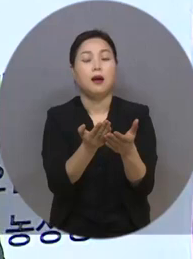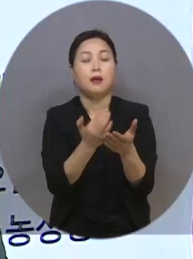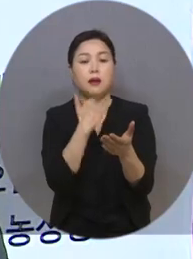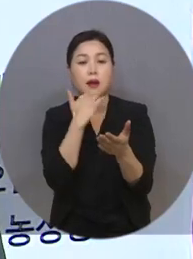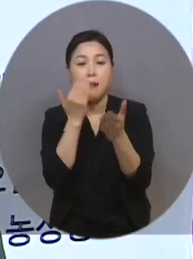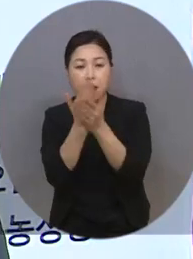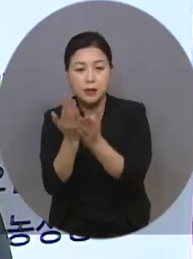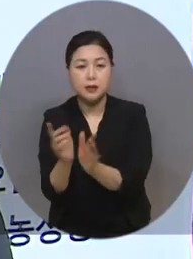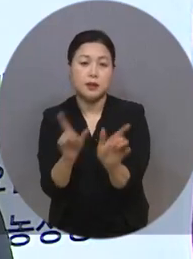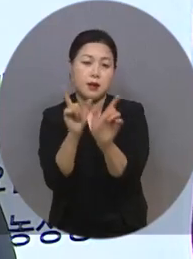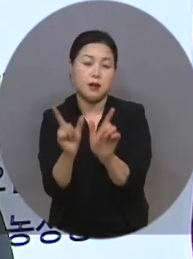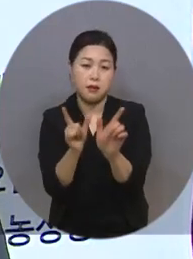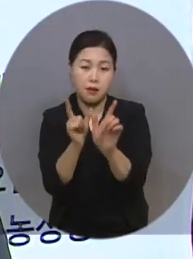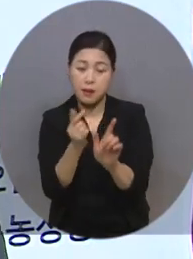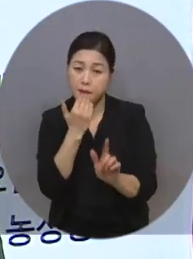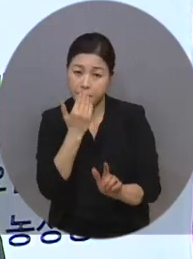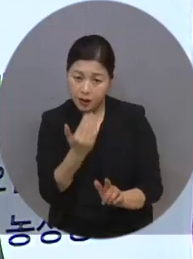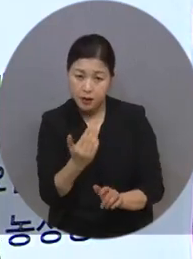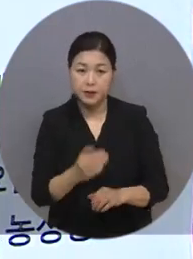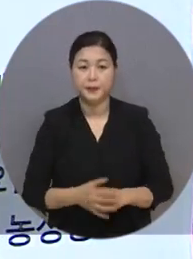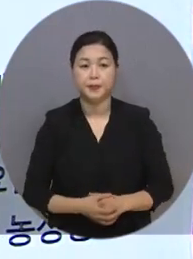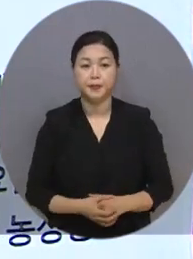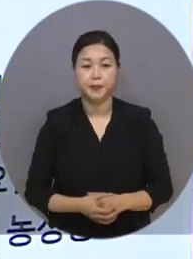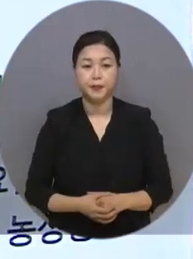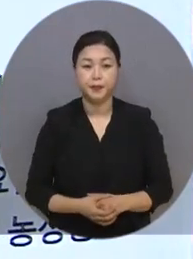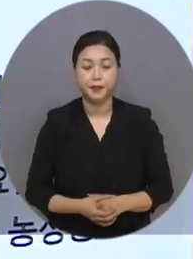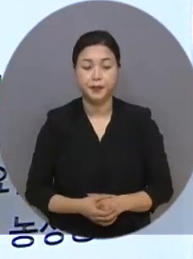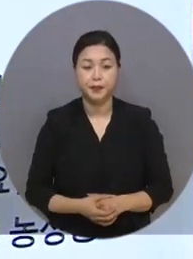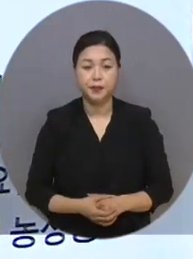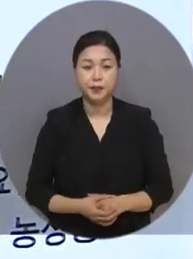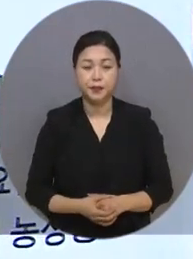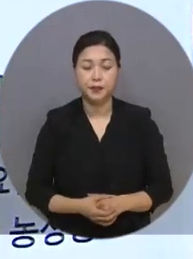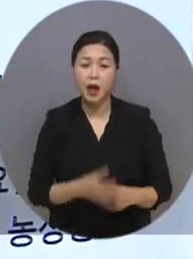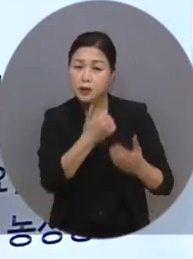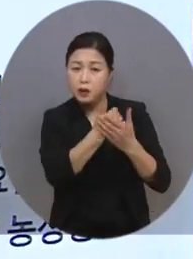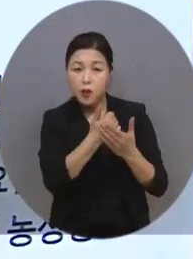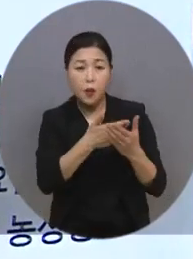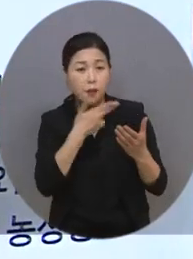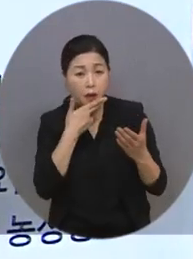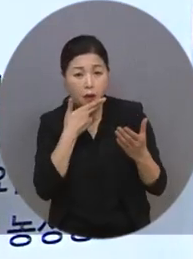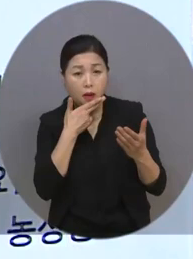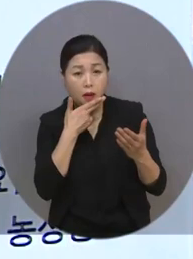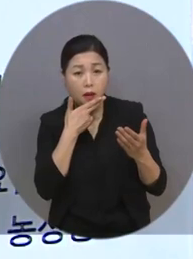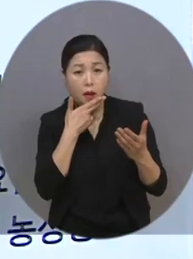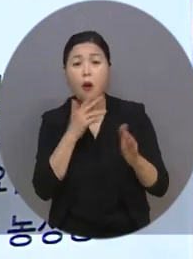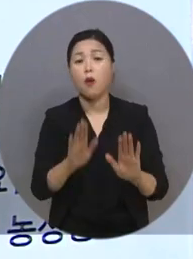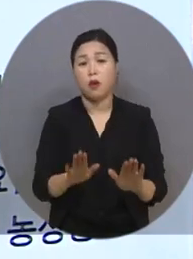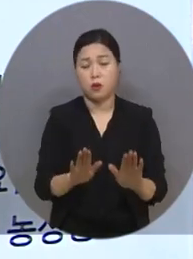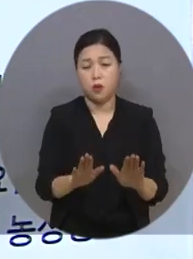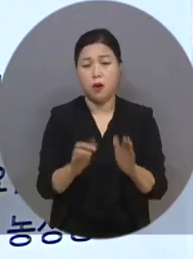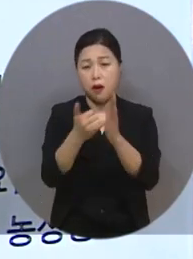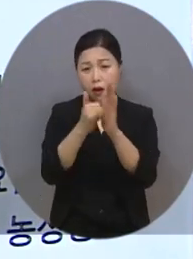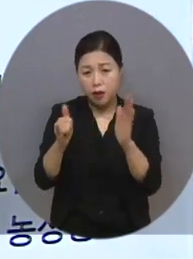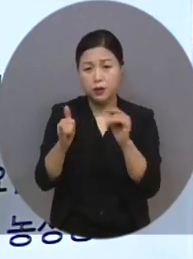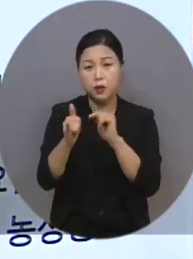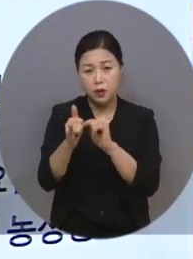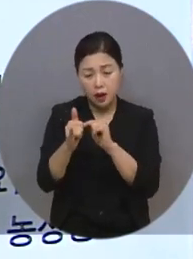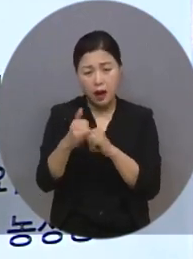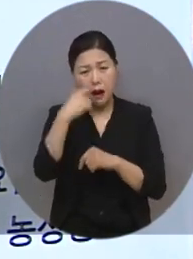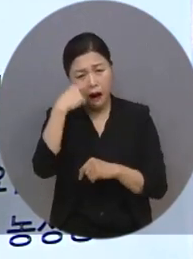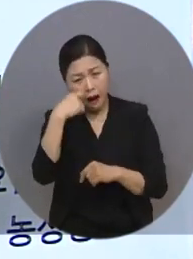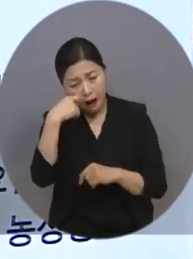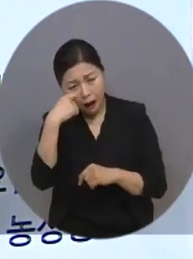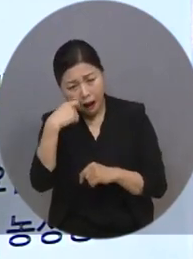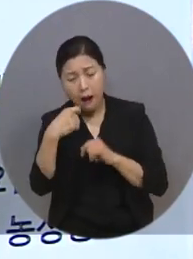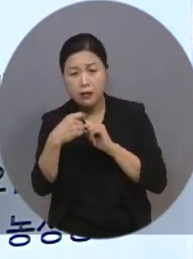맞는 삶을 누릴 수 있기 때문입니다. 그것이 있지 않기 때문에 올해도 그 가족의 비극이